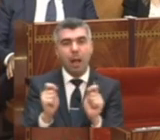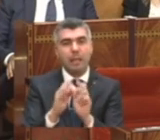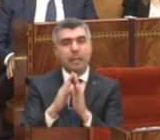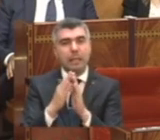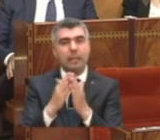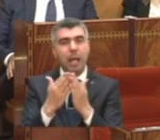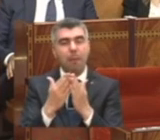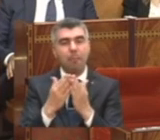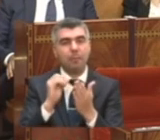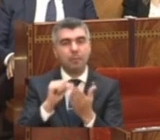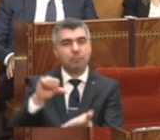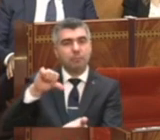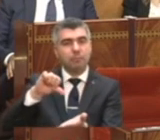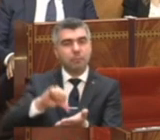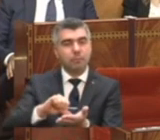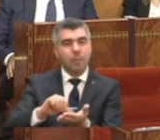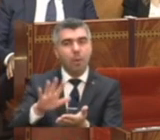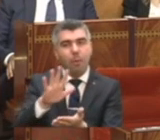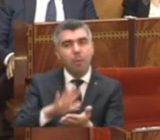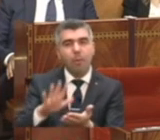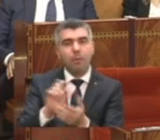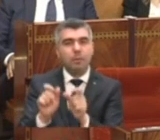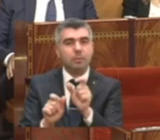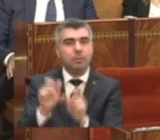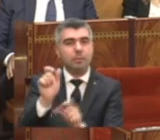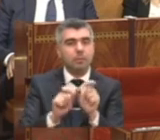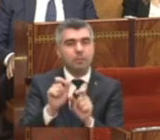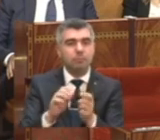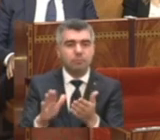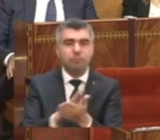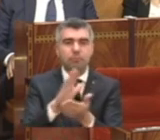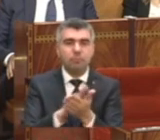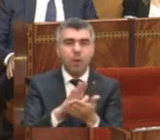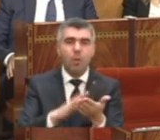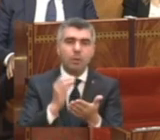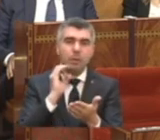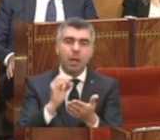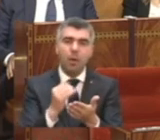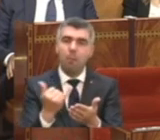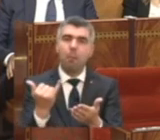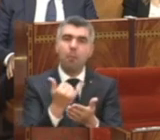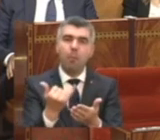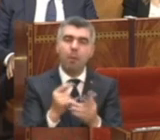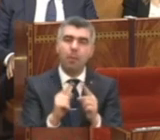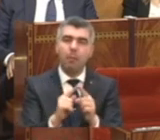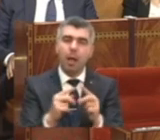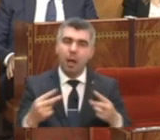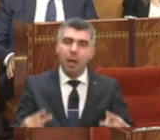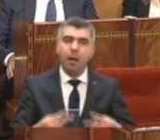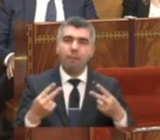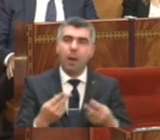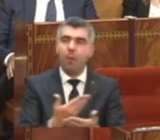للكتاب الذي كان بشهادة الجميع من أكثر النسخ تنظيما، بل كان عرسا ثقافيا